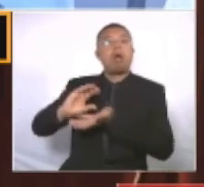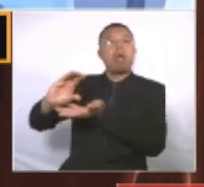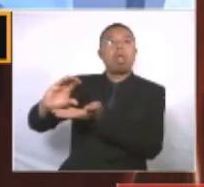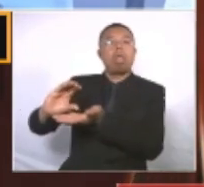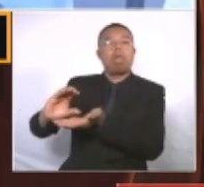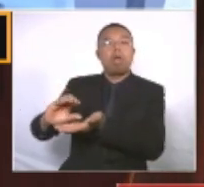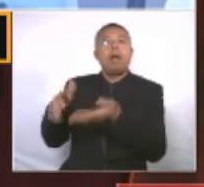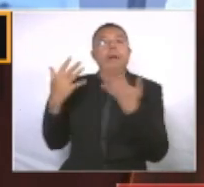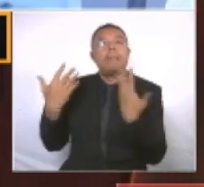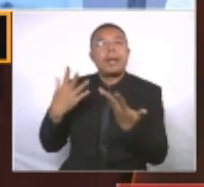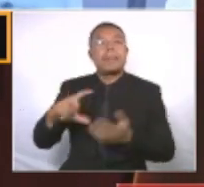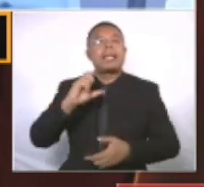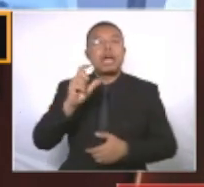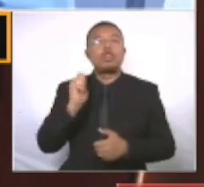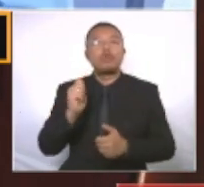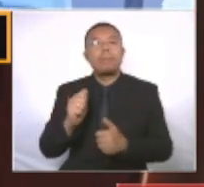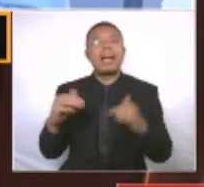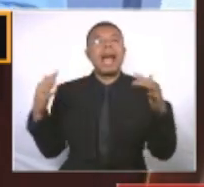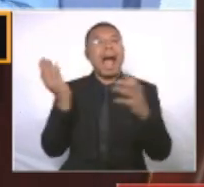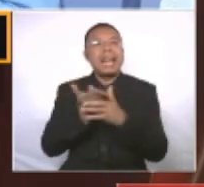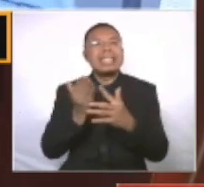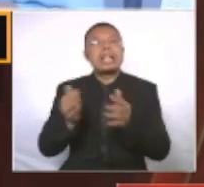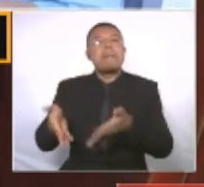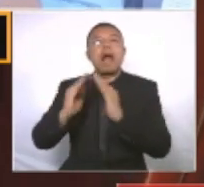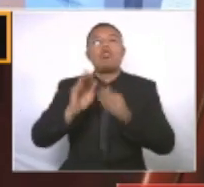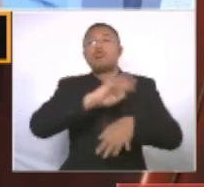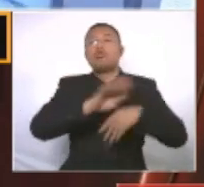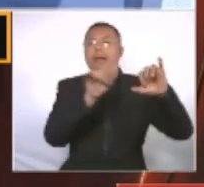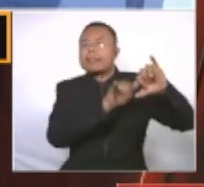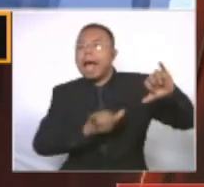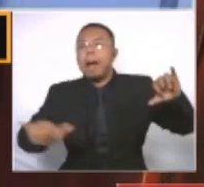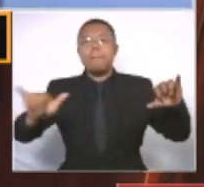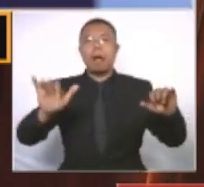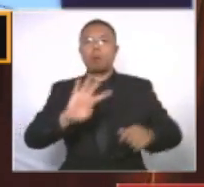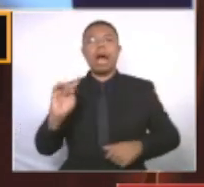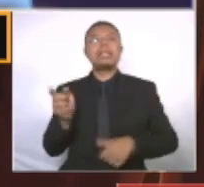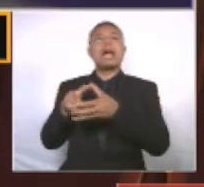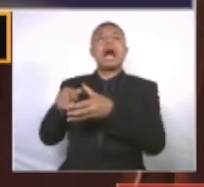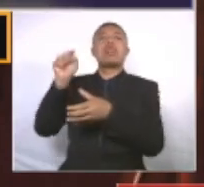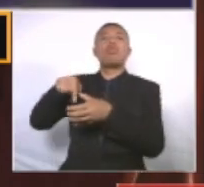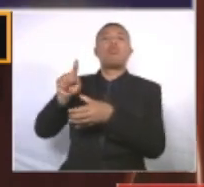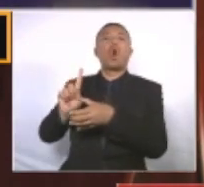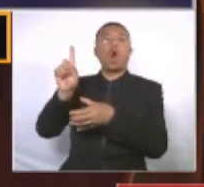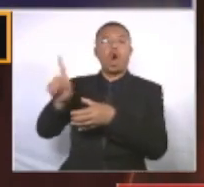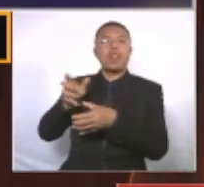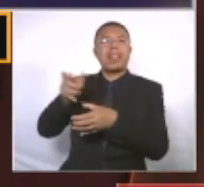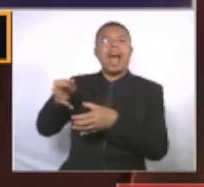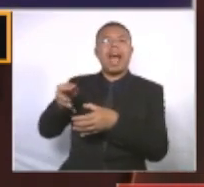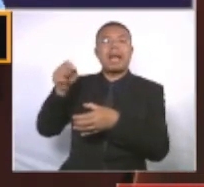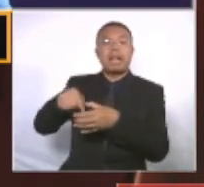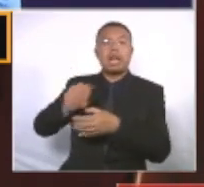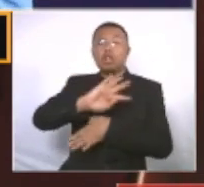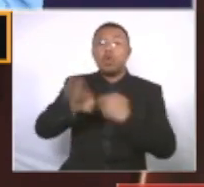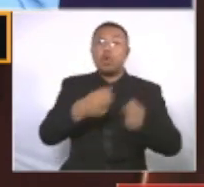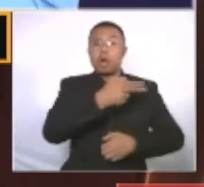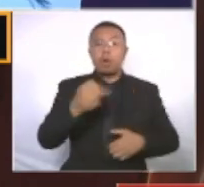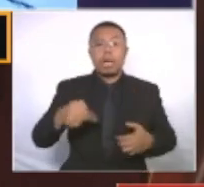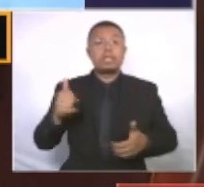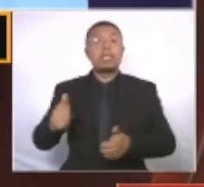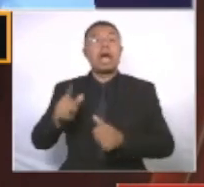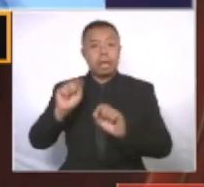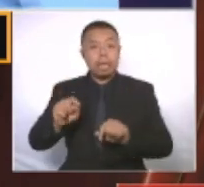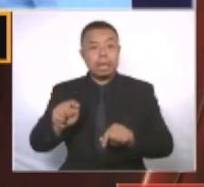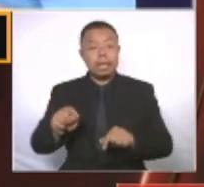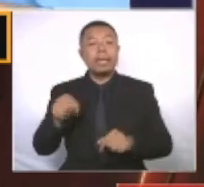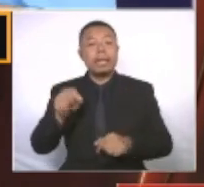pembangunan itu bisa bersifat adil dan merata, bukan hanya di satu kota, tapi berada di seluruh. Kita lanjutkan. Ini